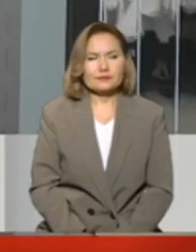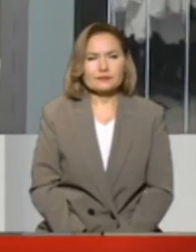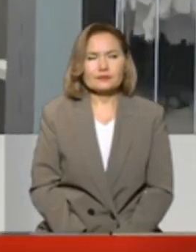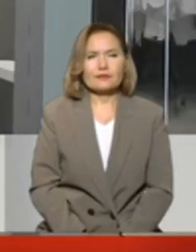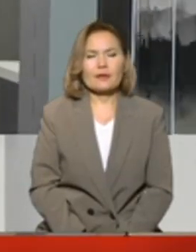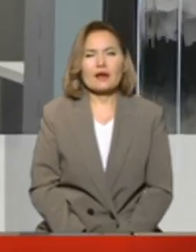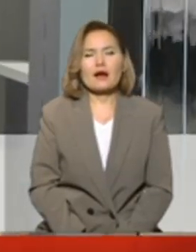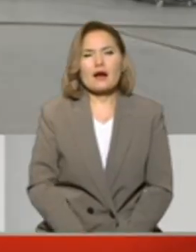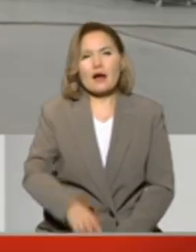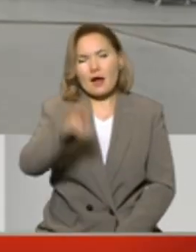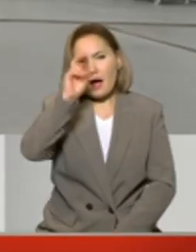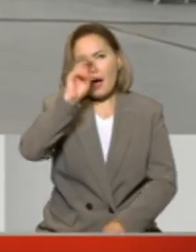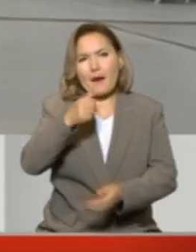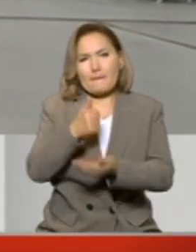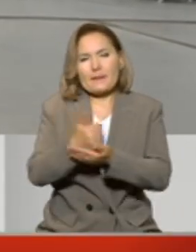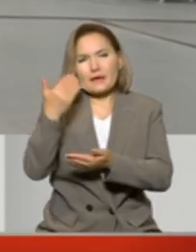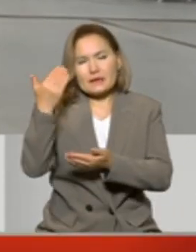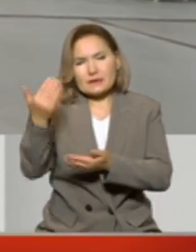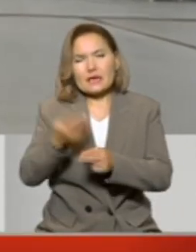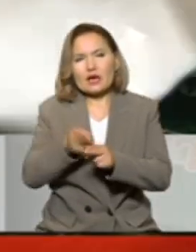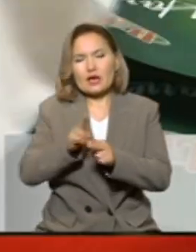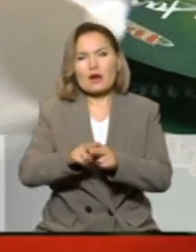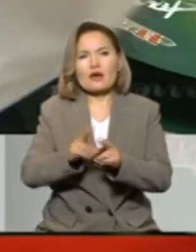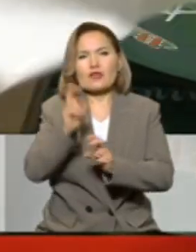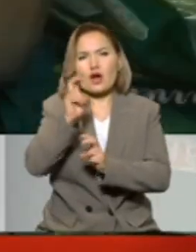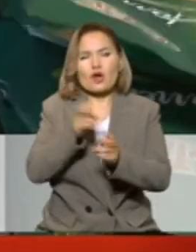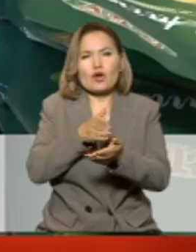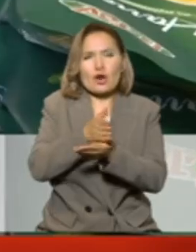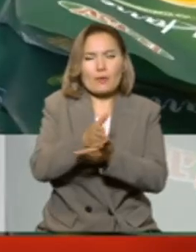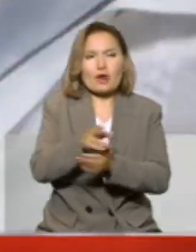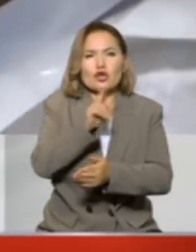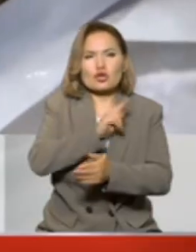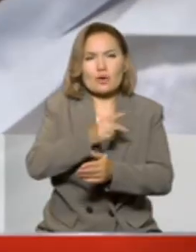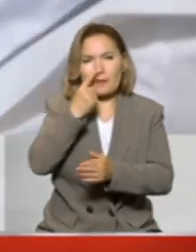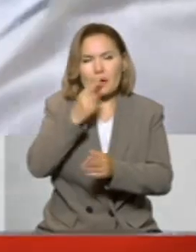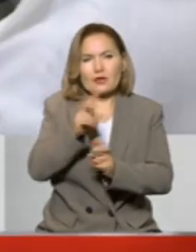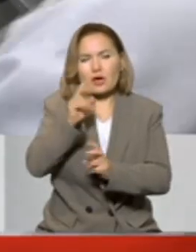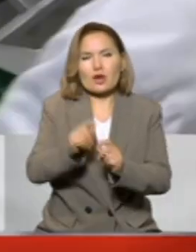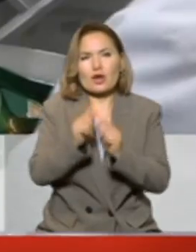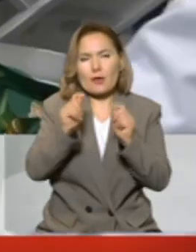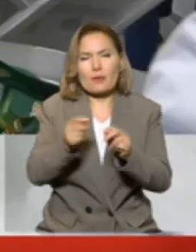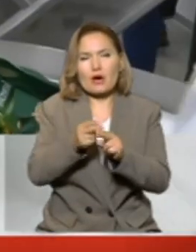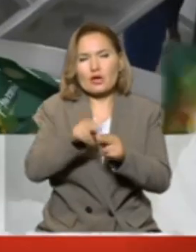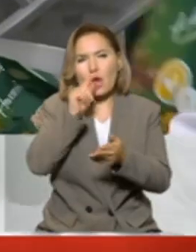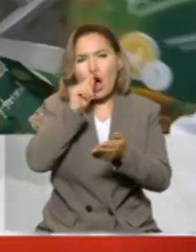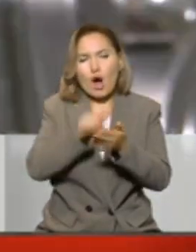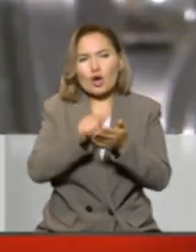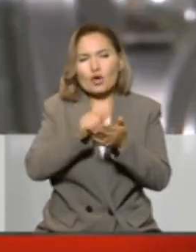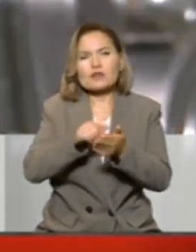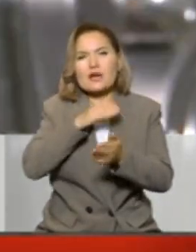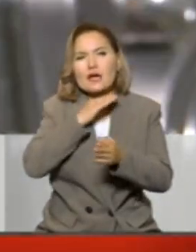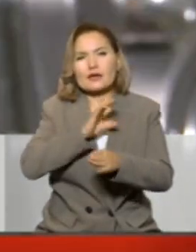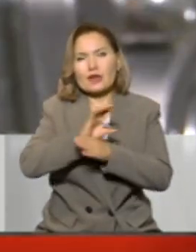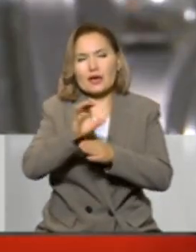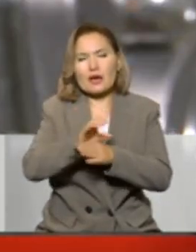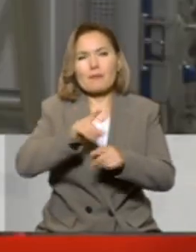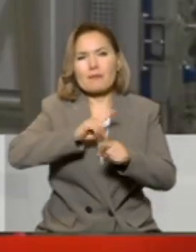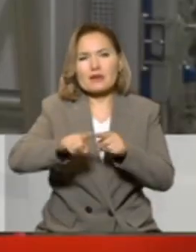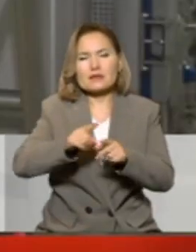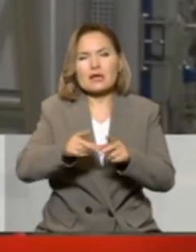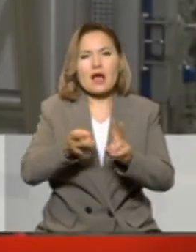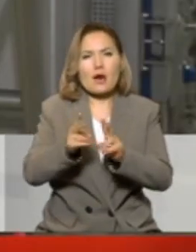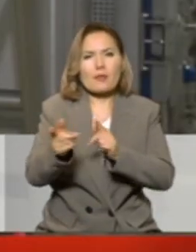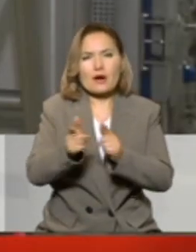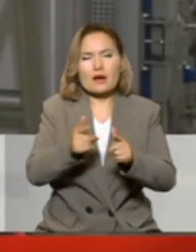Одан соң президент жартылай фабрикаттар өндірісімен танысты. Жұмысын биыл бастаған кәсіпорында құс етін терең өңдеп, тез дайындауға болатын